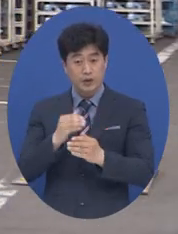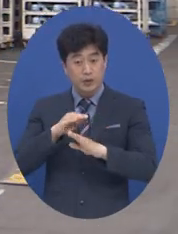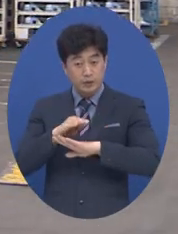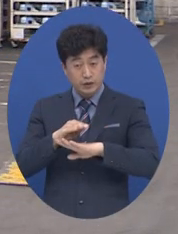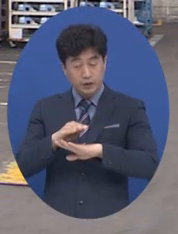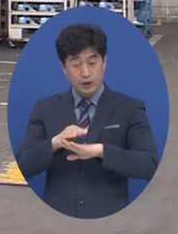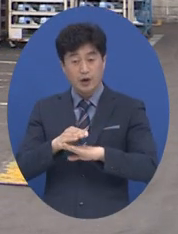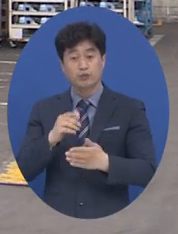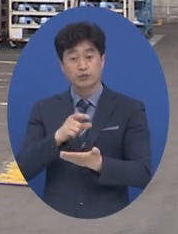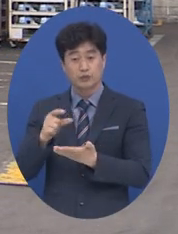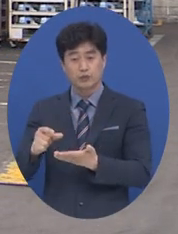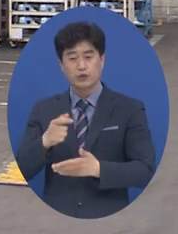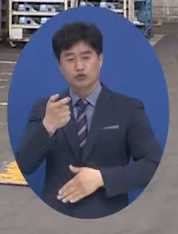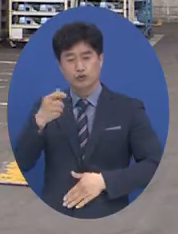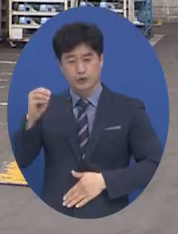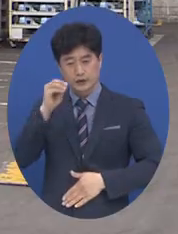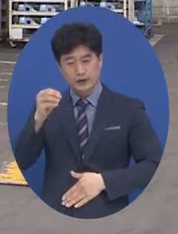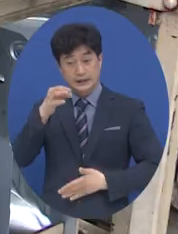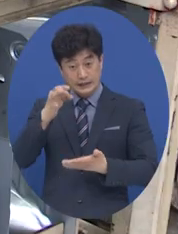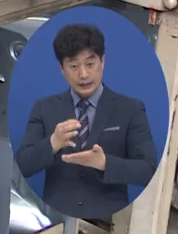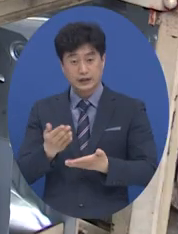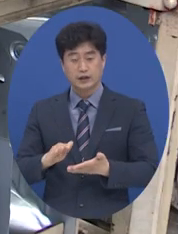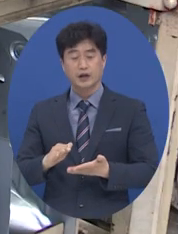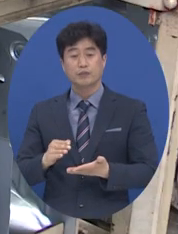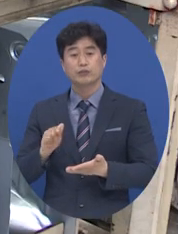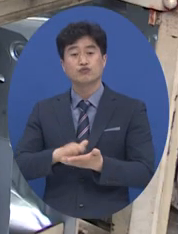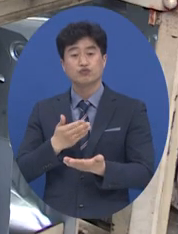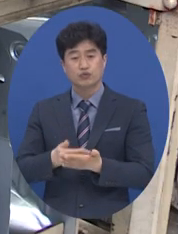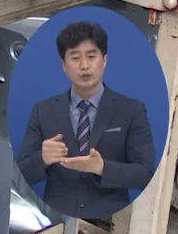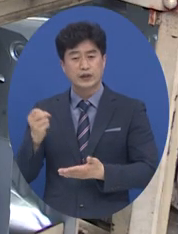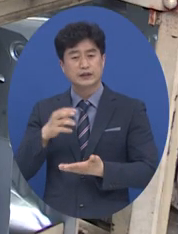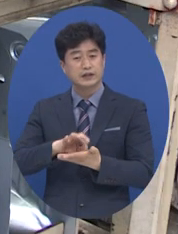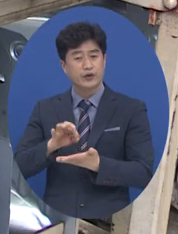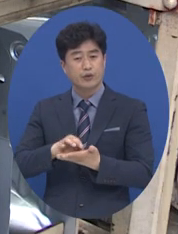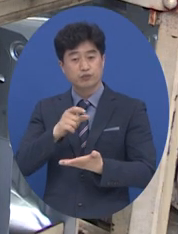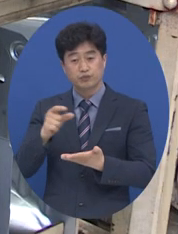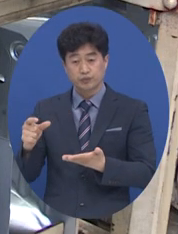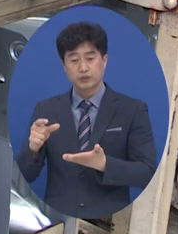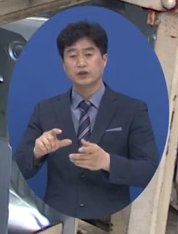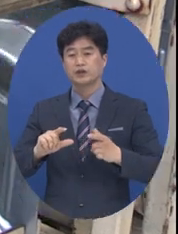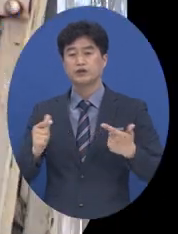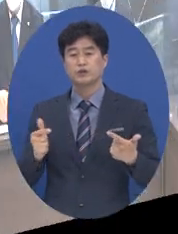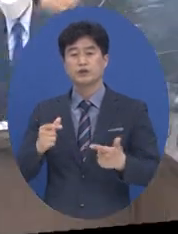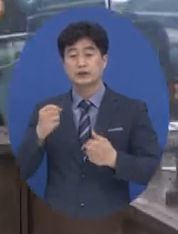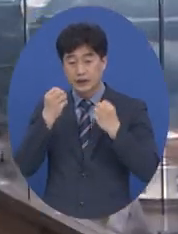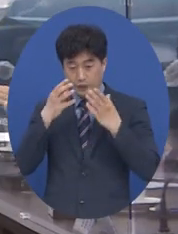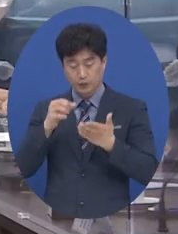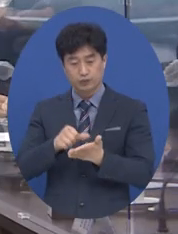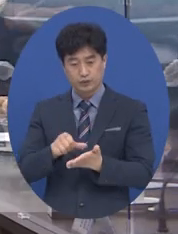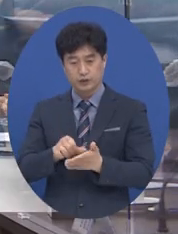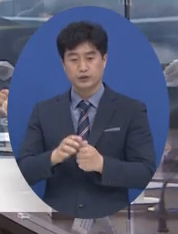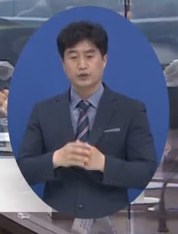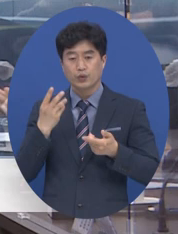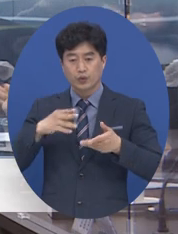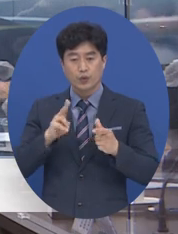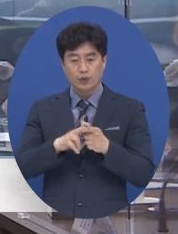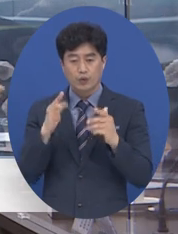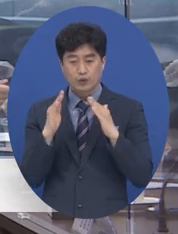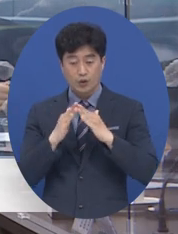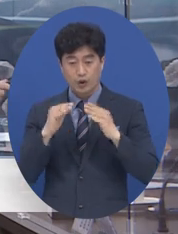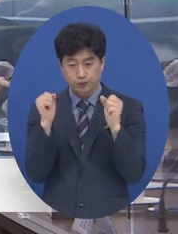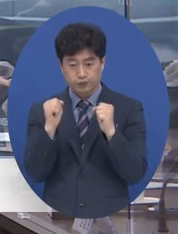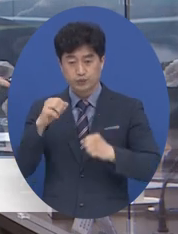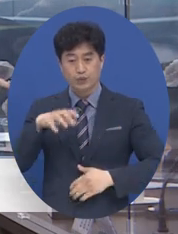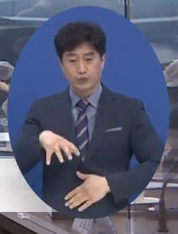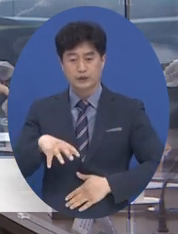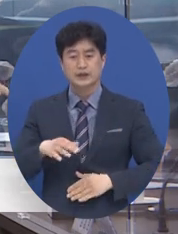약60% 정도로 저렴하지만 중고나 재사용 부품과는 달리 신제품입니다. 경기도와